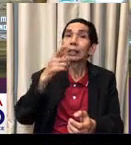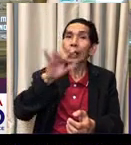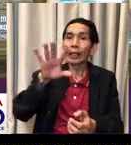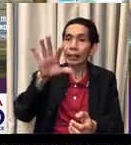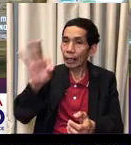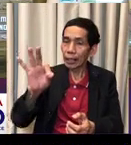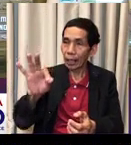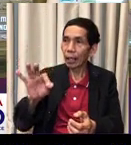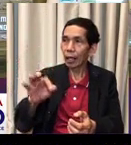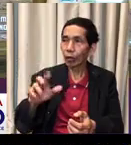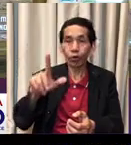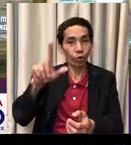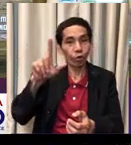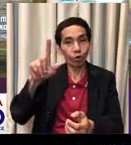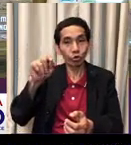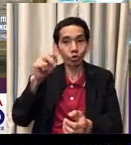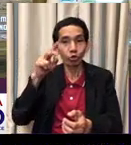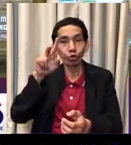ako, tonger.